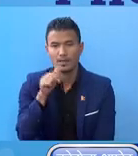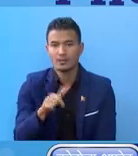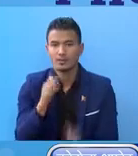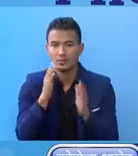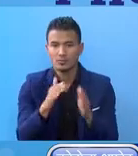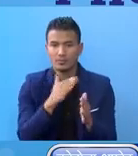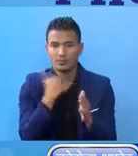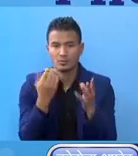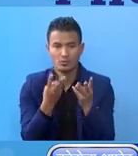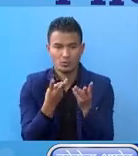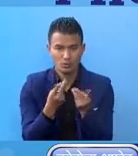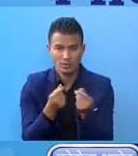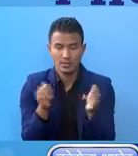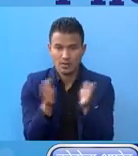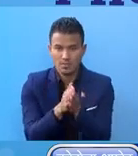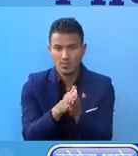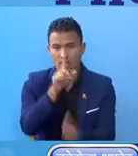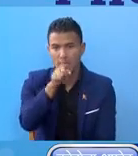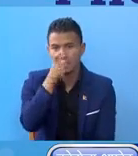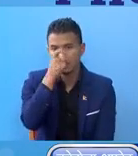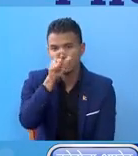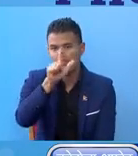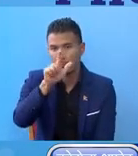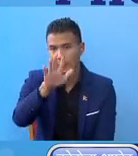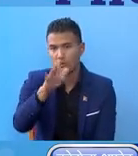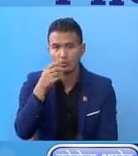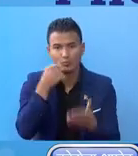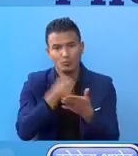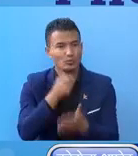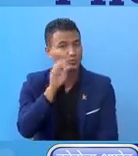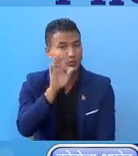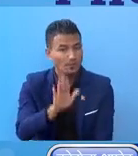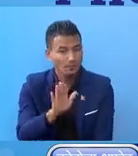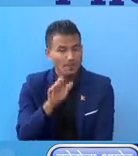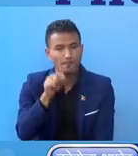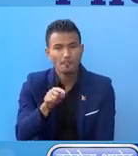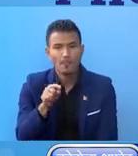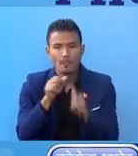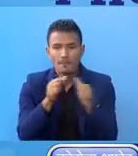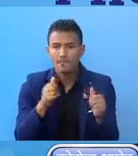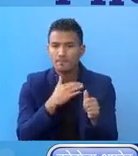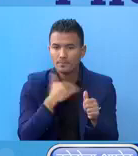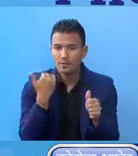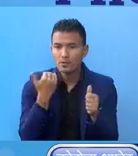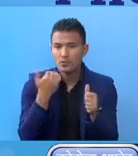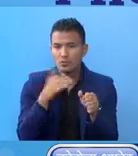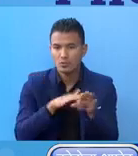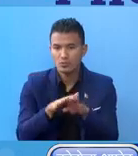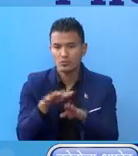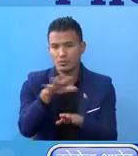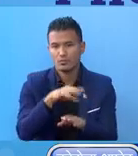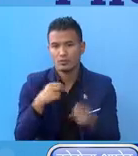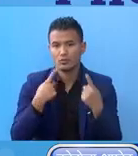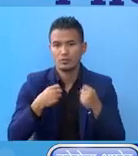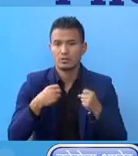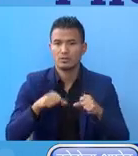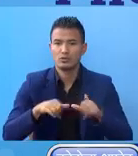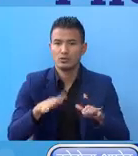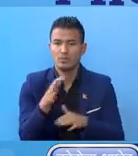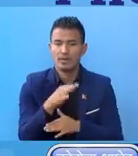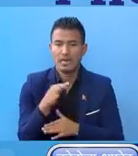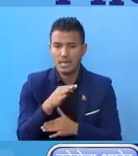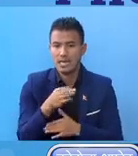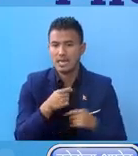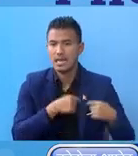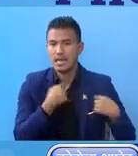आजसम्म निधन हुनेको संख्या 175 पुगेको छ। यसरी निधन हुनेहरूप्रति स्वास्थ्य तथा जनसङ्ख्या